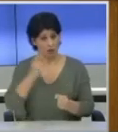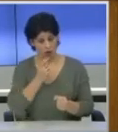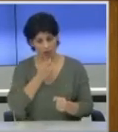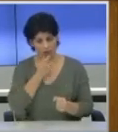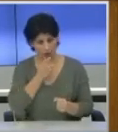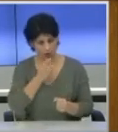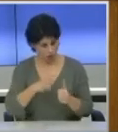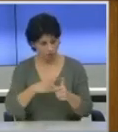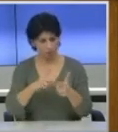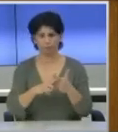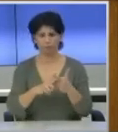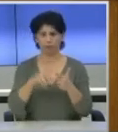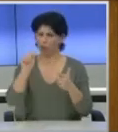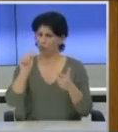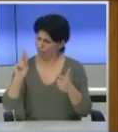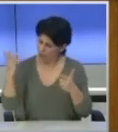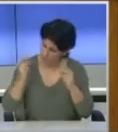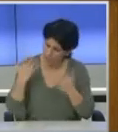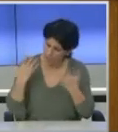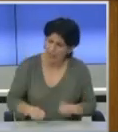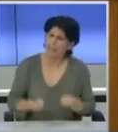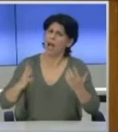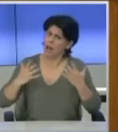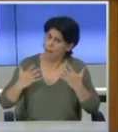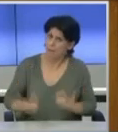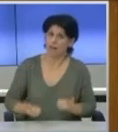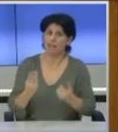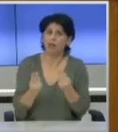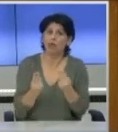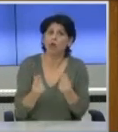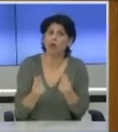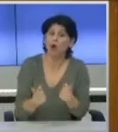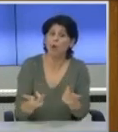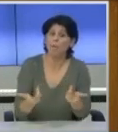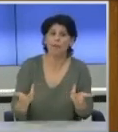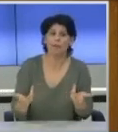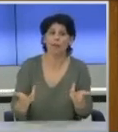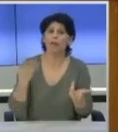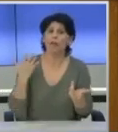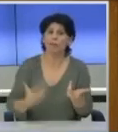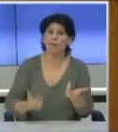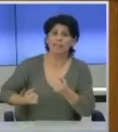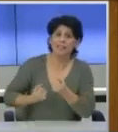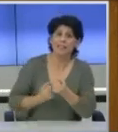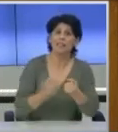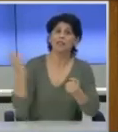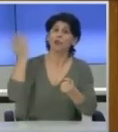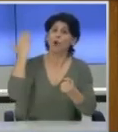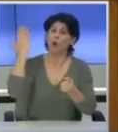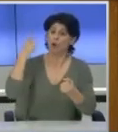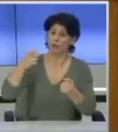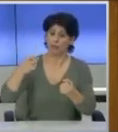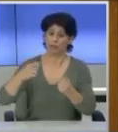διαιτητών, το ΒΑΡ παρά τα προβλήματά του, είναι εργαλεία τα οποία είχαμε στηρίξει όταν ήμασταν